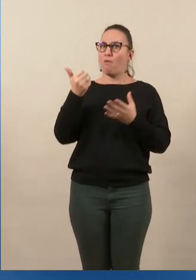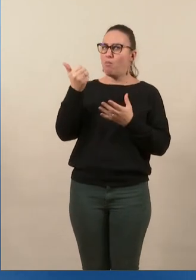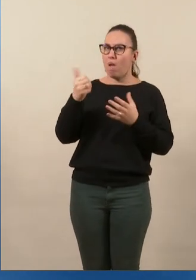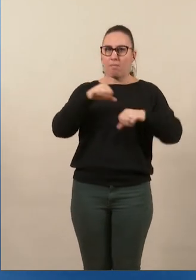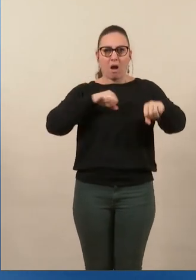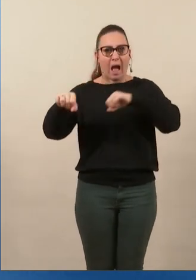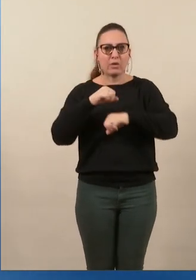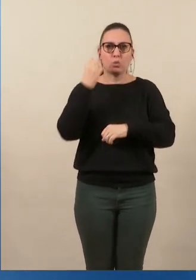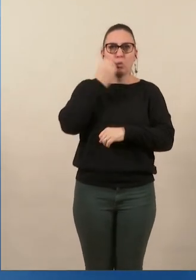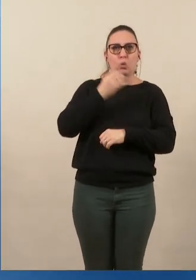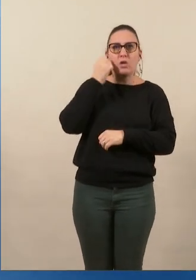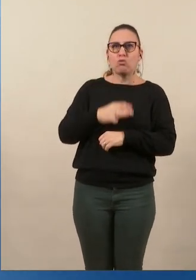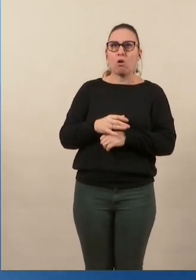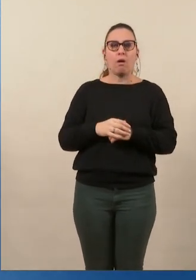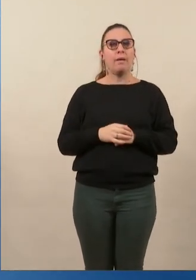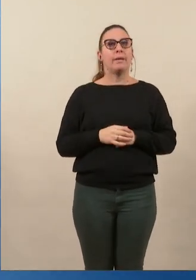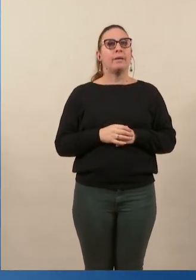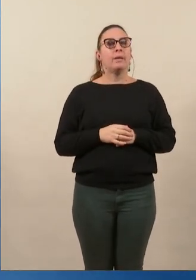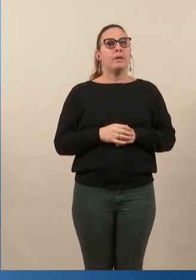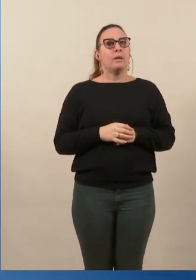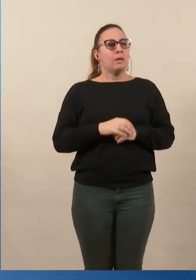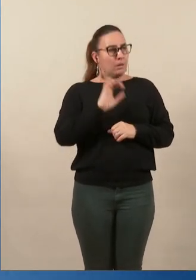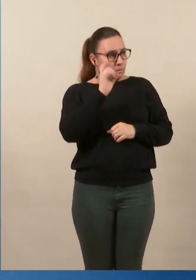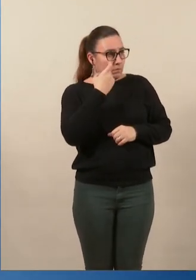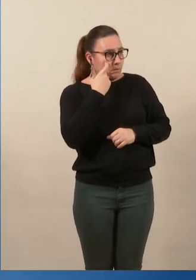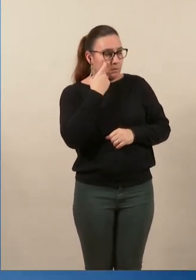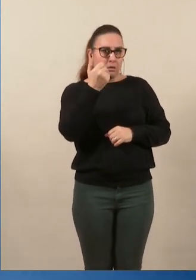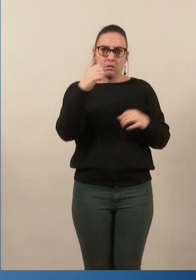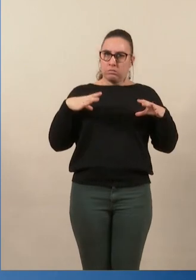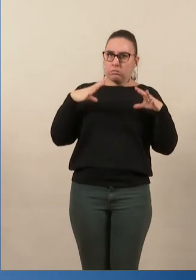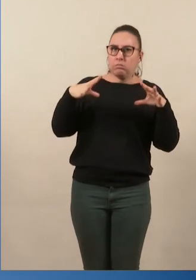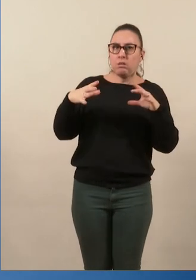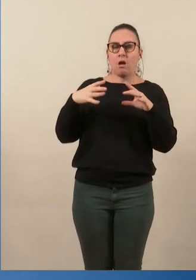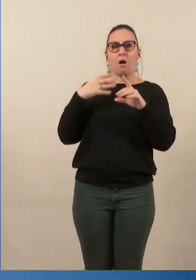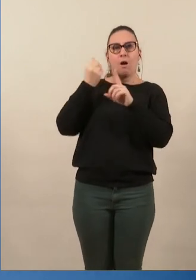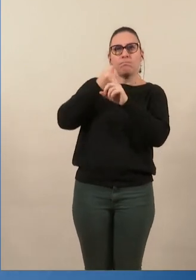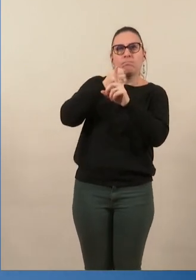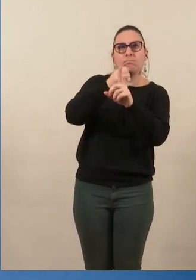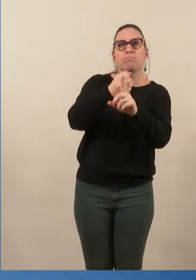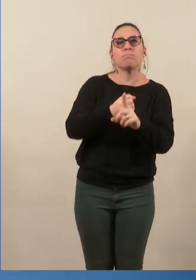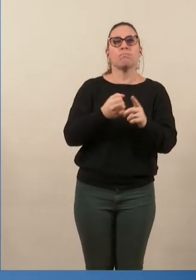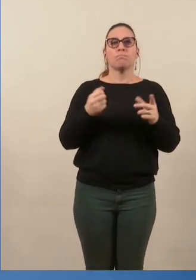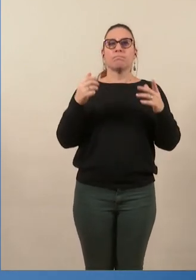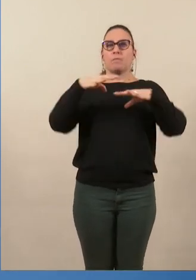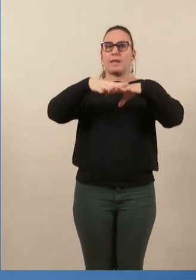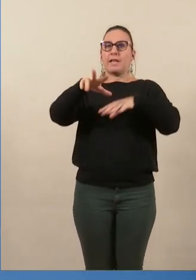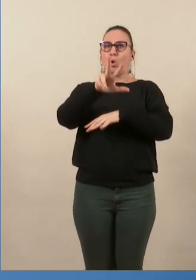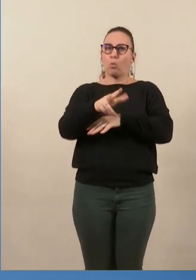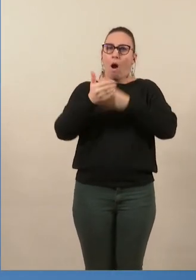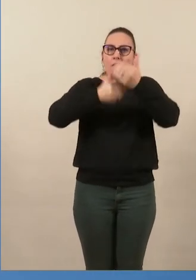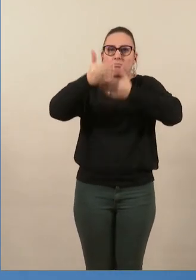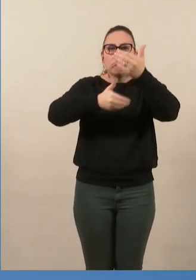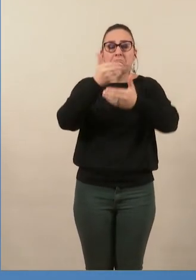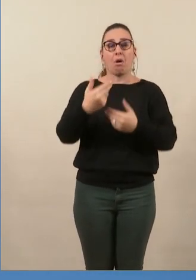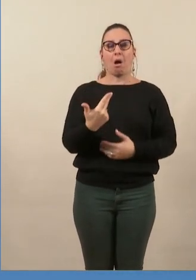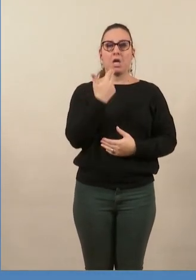quotidien j'ai j'ai pris connaissance de vos récentes contributions pour améliorer la vie du secteur 3 des contributions d'une grande